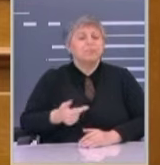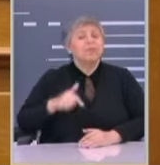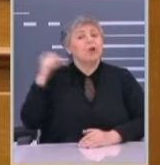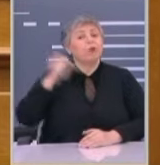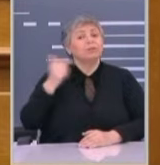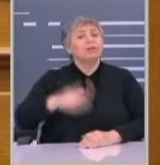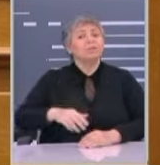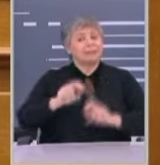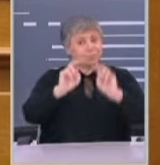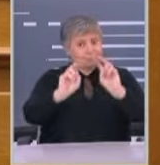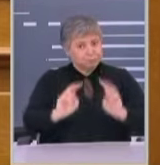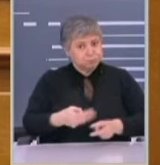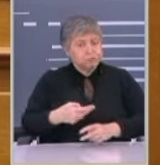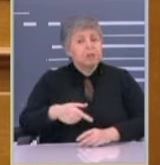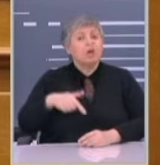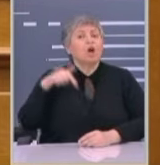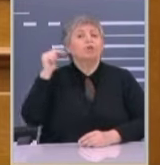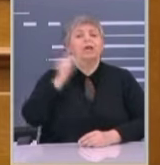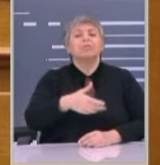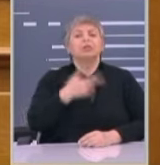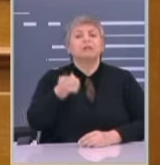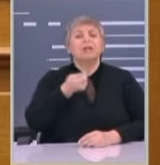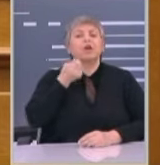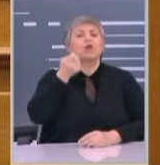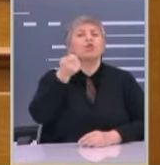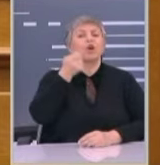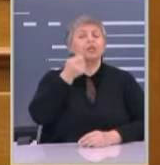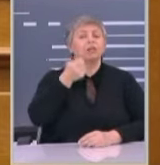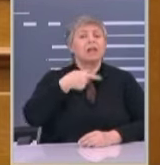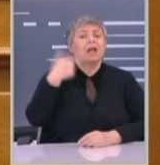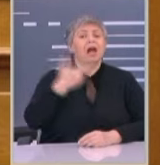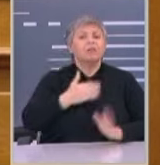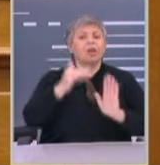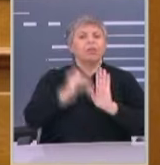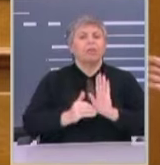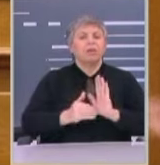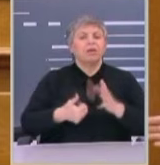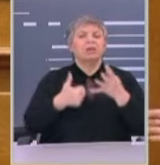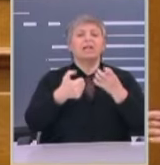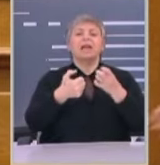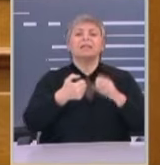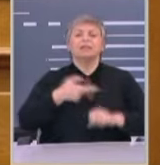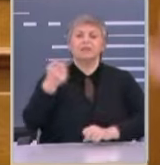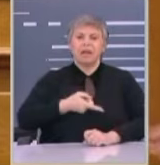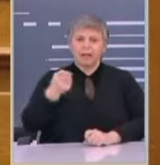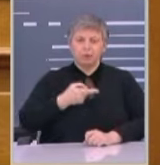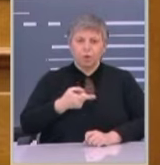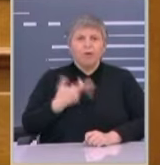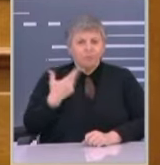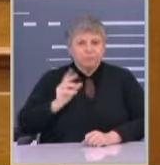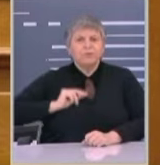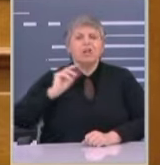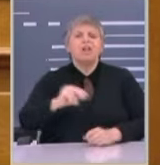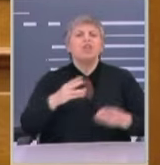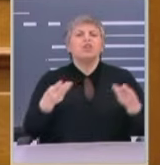το δάνειό του, αυτό που χρώσταγε στην τράπεζα, το κούρεψε κατά 60%. Να κάνουμε όλοι το ίδιο για να λύσουμε τα θέματά